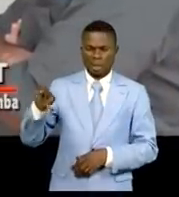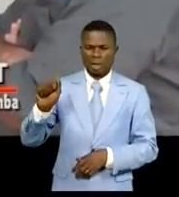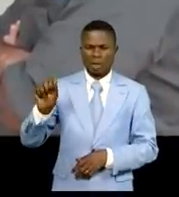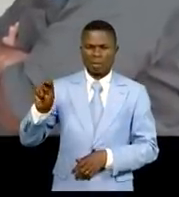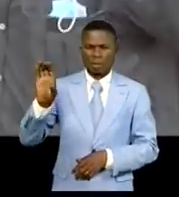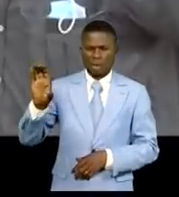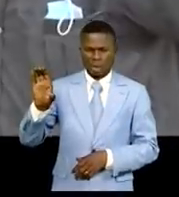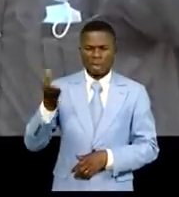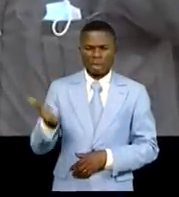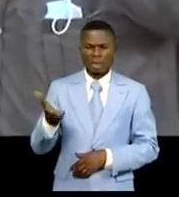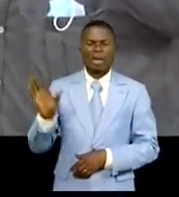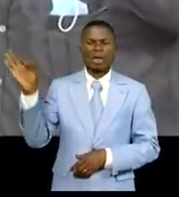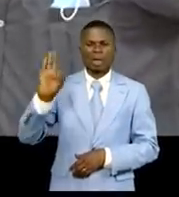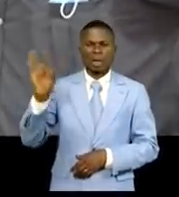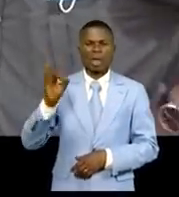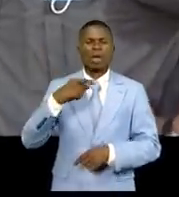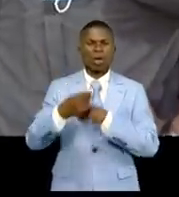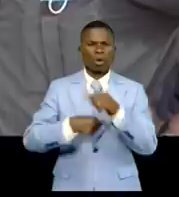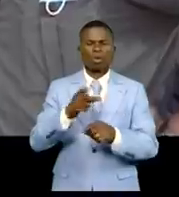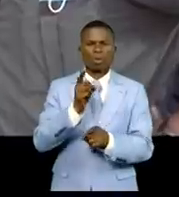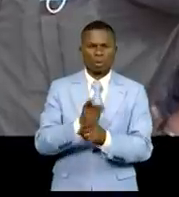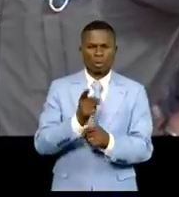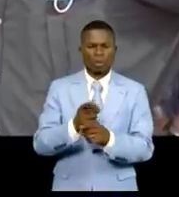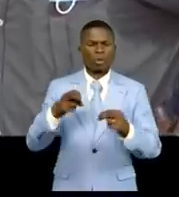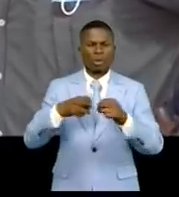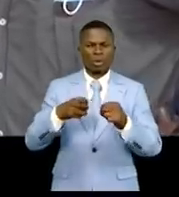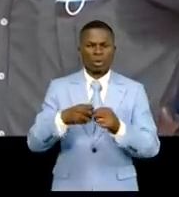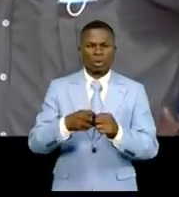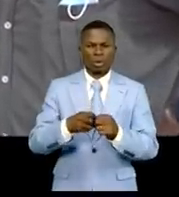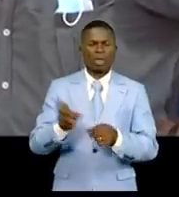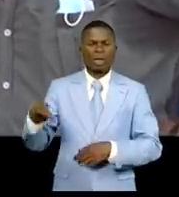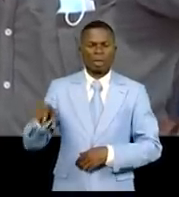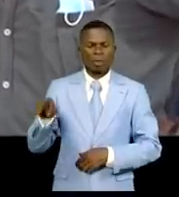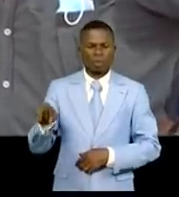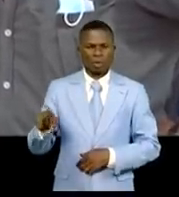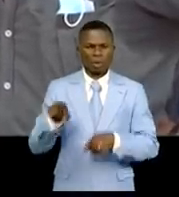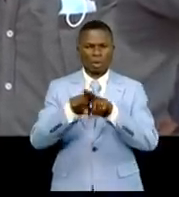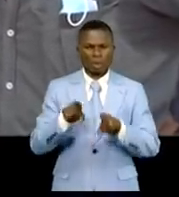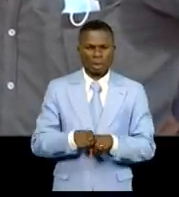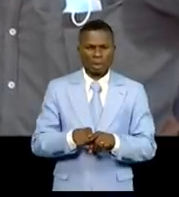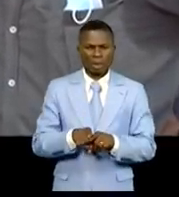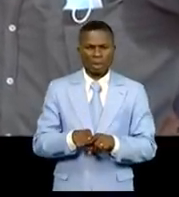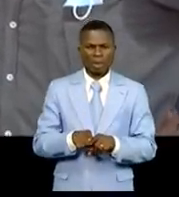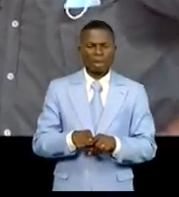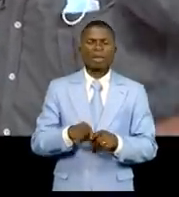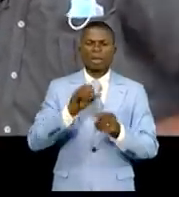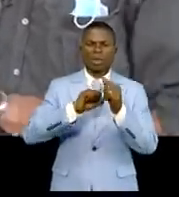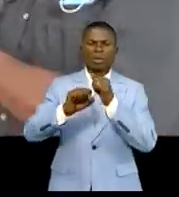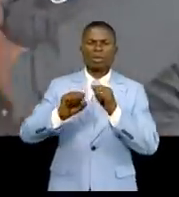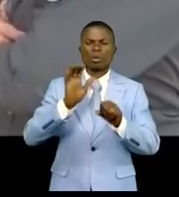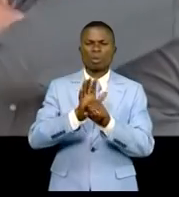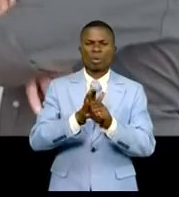la faune. On a lancé justement sur l'énergie, donc le programme solaire, et aussi des centrales solaires, et donc deux